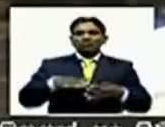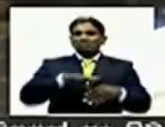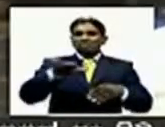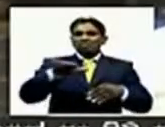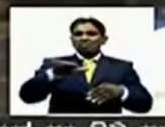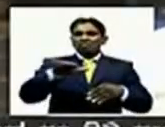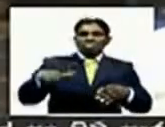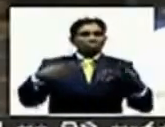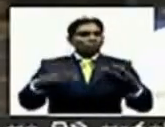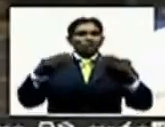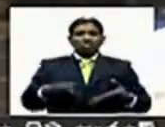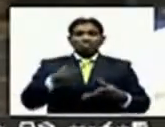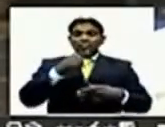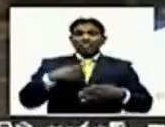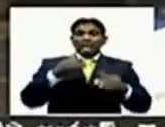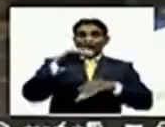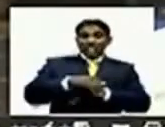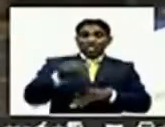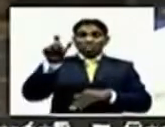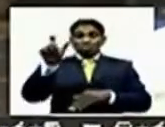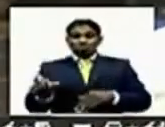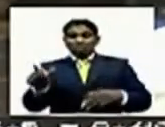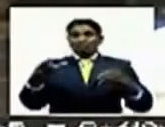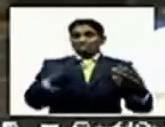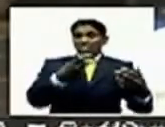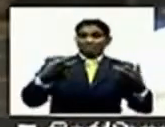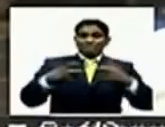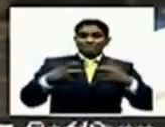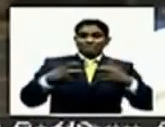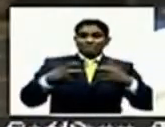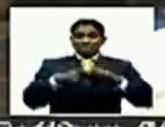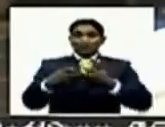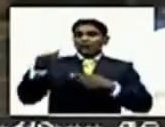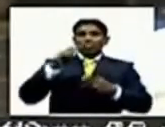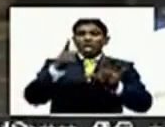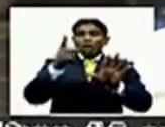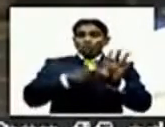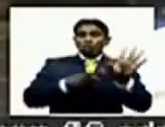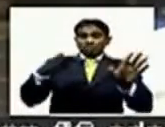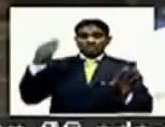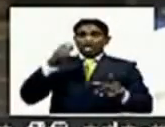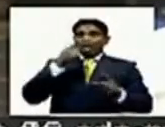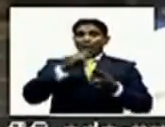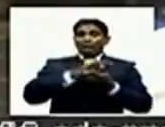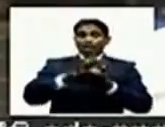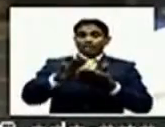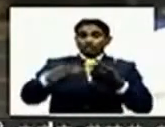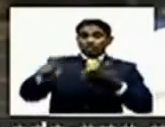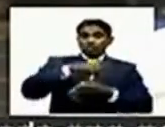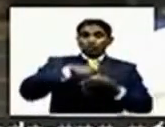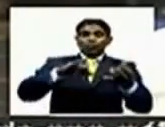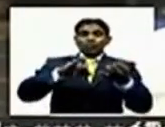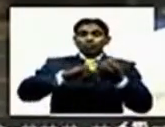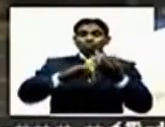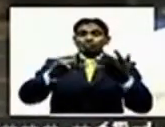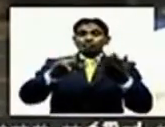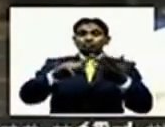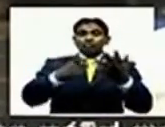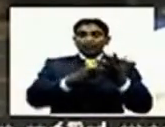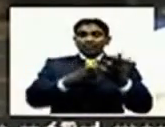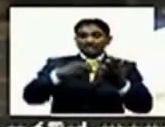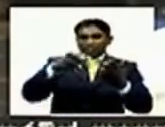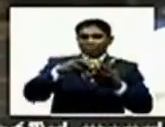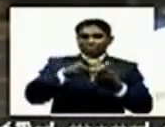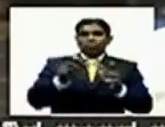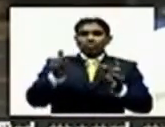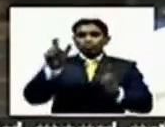අලිමිනිස් ගැටුම නිසා පසුගිය අවුරුද්දේ හම්බන්තොට සූරියවැව ප්‍රාදේශීය ලේකම් කොට්ටාස දෙකේ විතරක් මිනිස්සු 4 දෙනෙකුයි